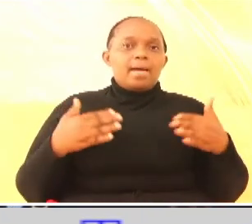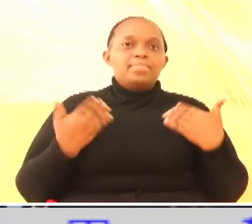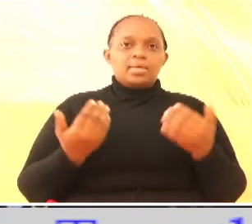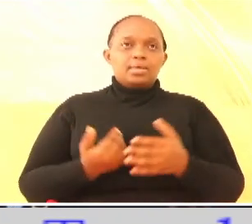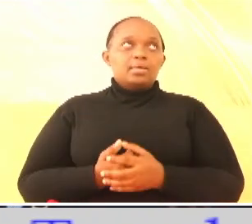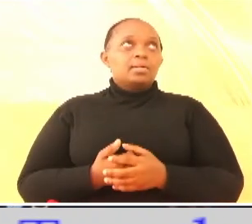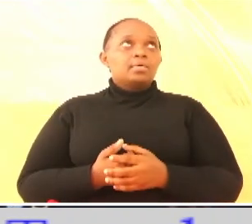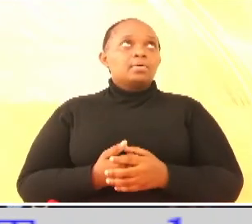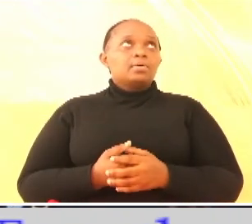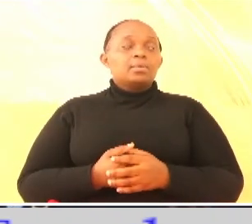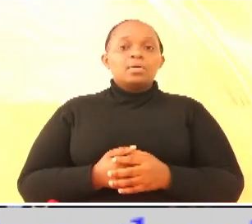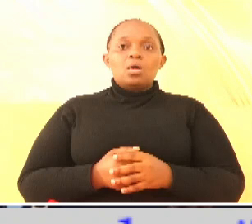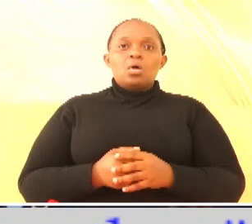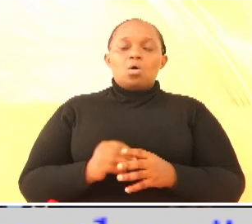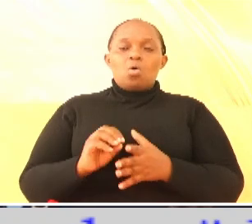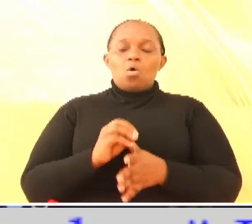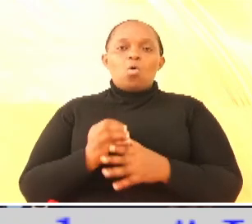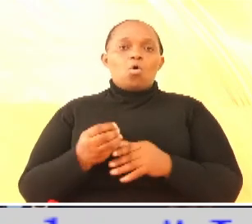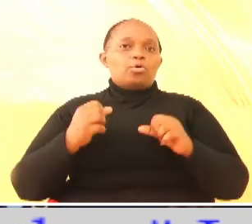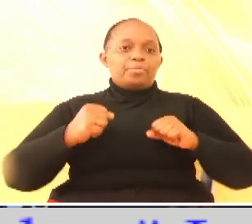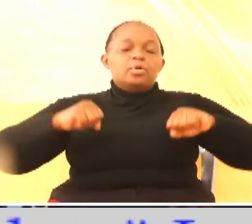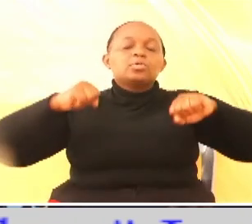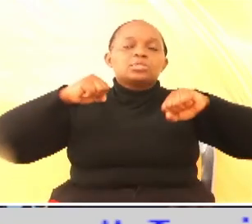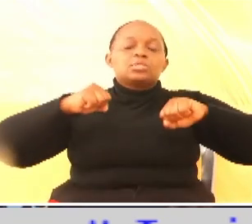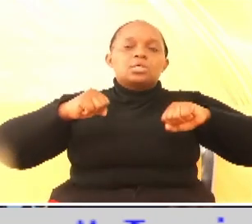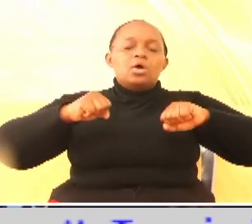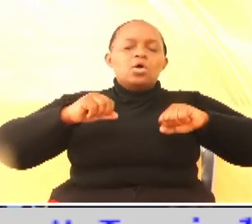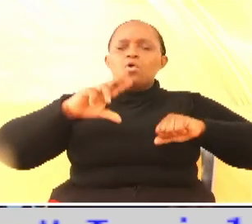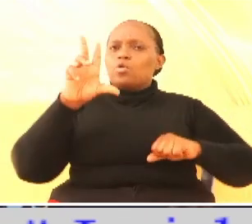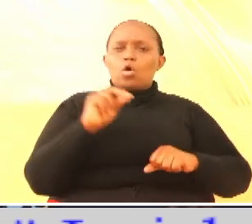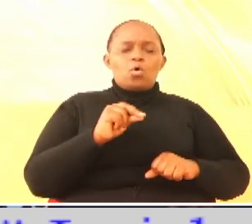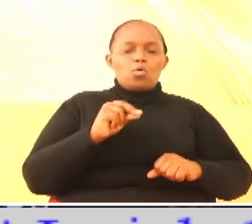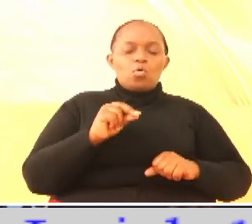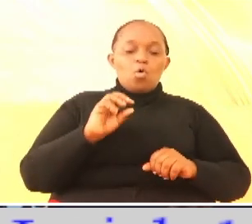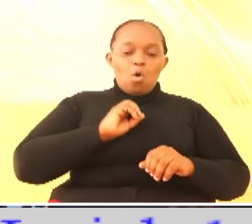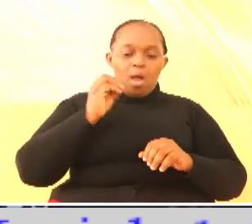wazazi. Boss, hapana. Our focus, our service needs to